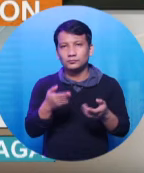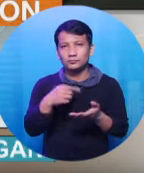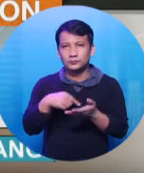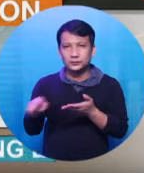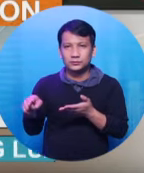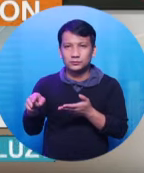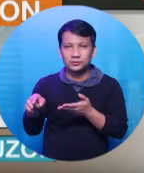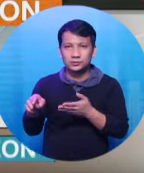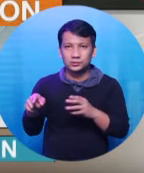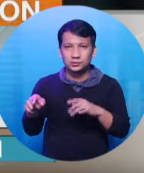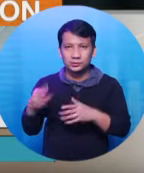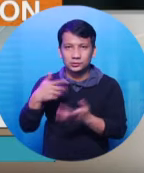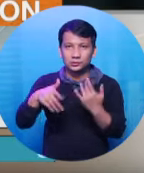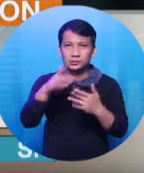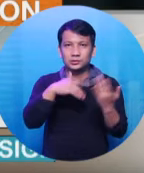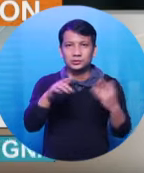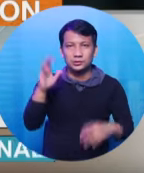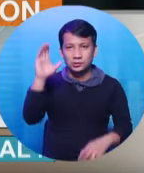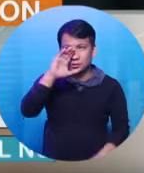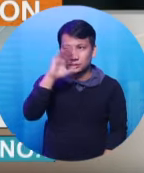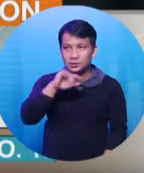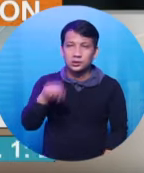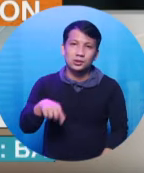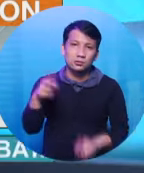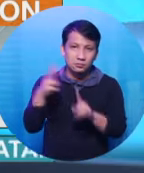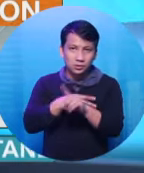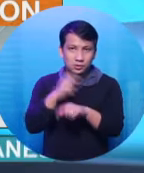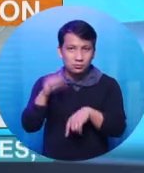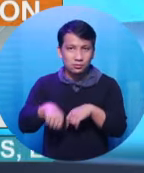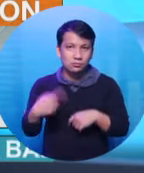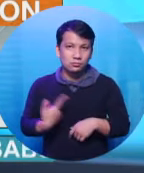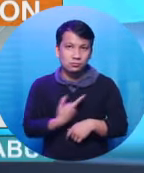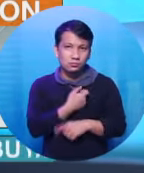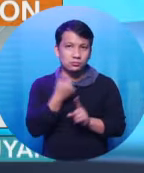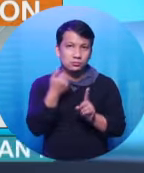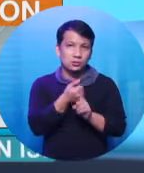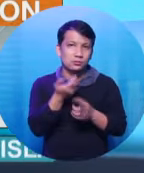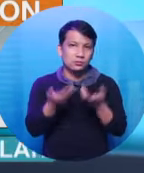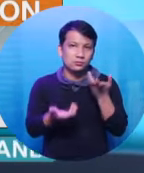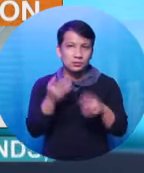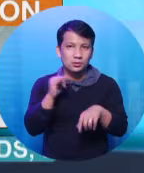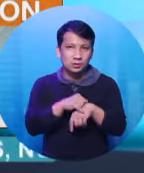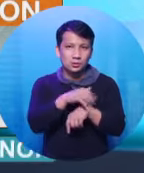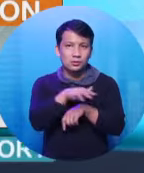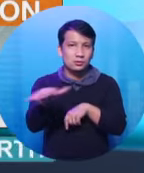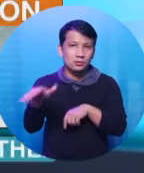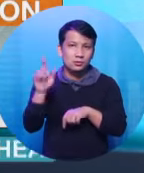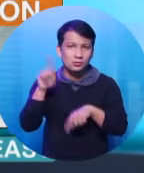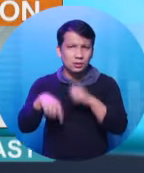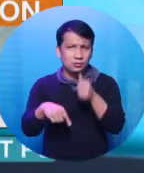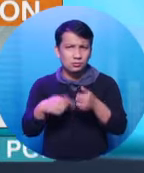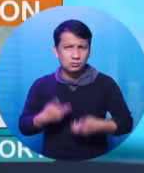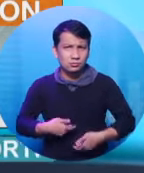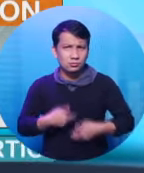nakapagpiansa, gagalagala muli, tahantingin niya itong ating biktima at sasaktan at baka ma-impluensya niya yung kaso dahil